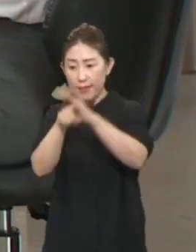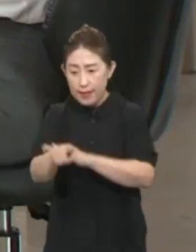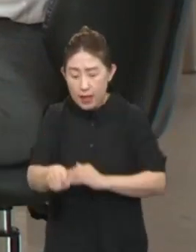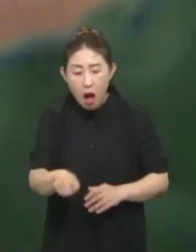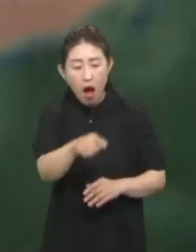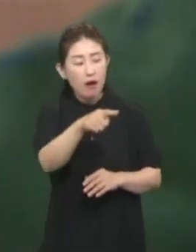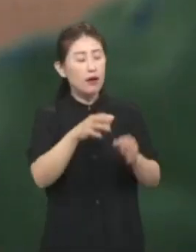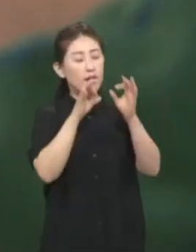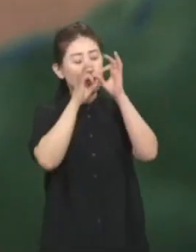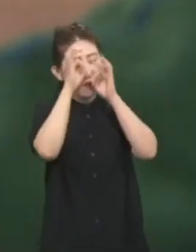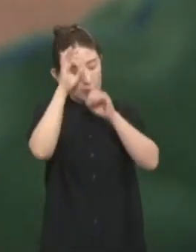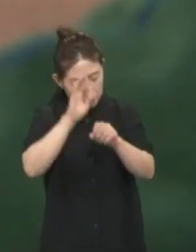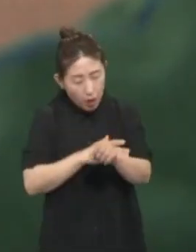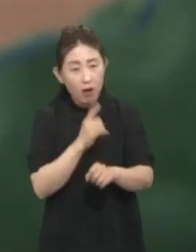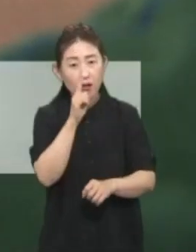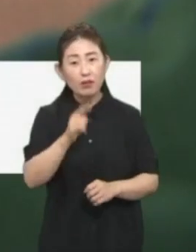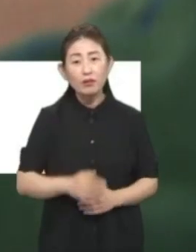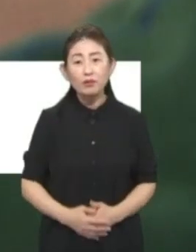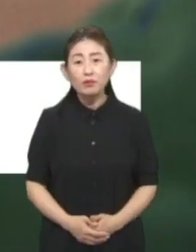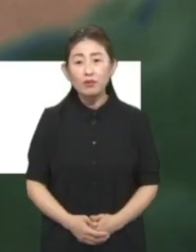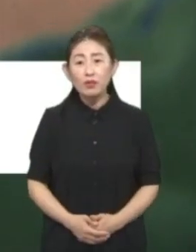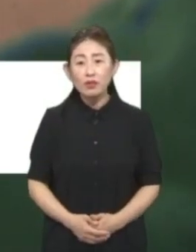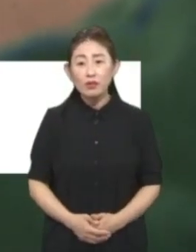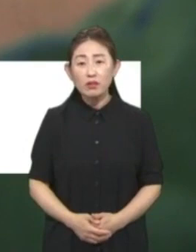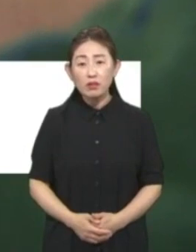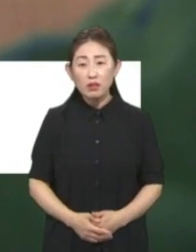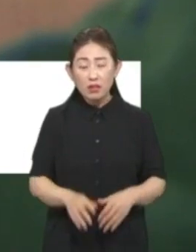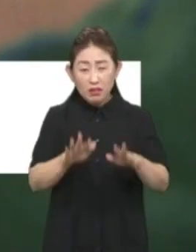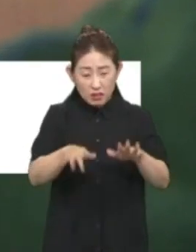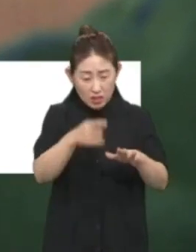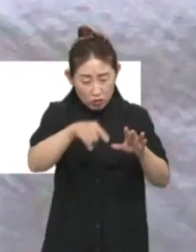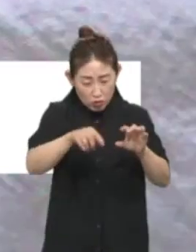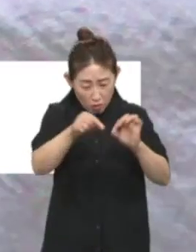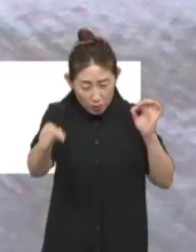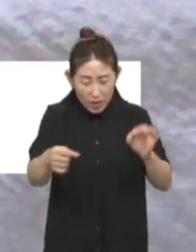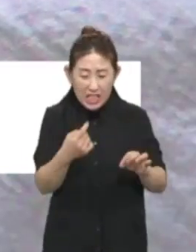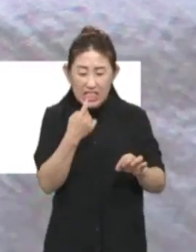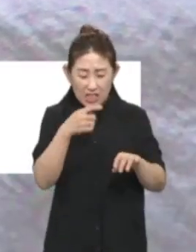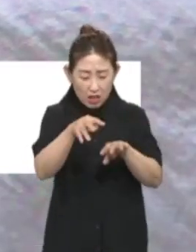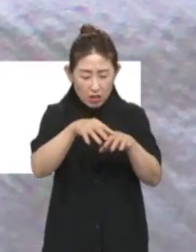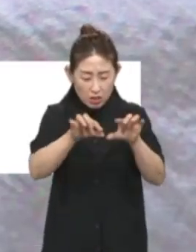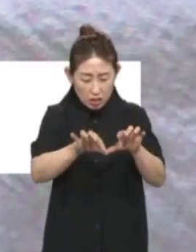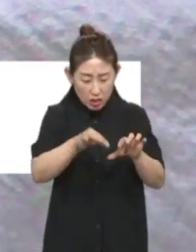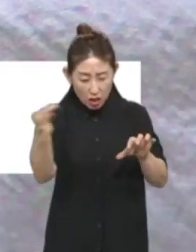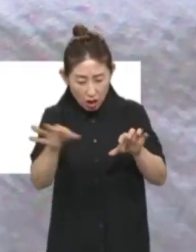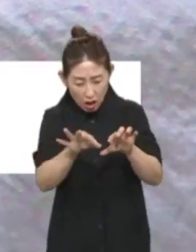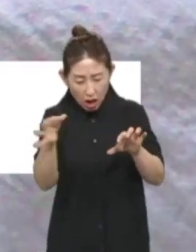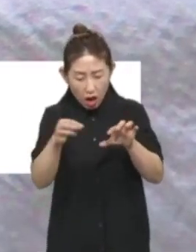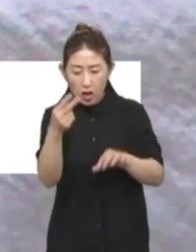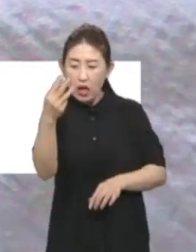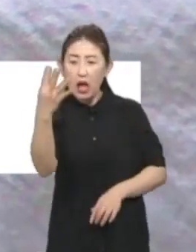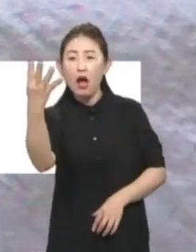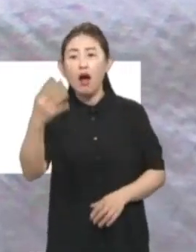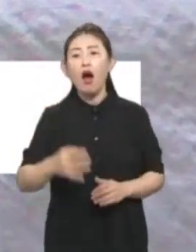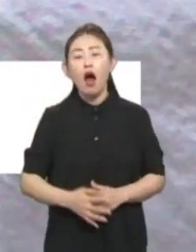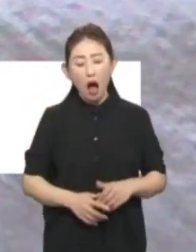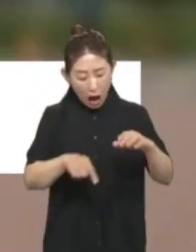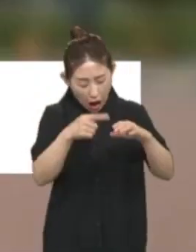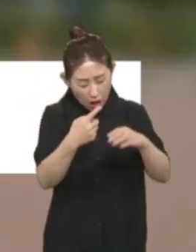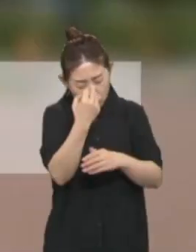인정했습니다. 열어보니까 거즈가 한 세네 장을 넣어져 오는 거예요. 그거 빼내는데 완전 막 안에가 다